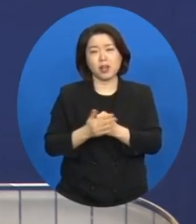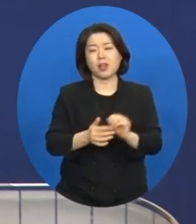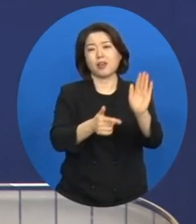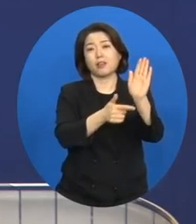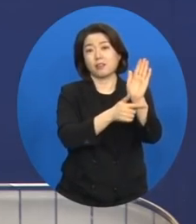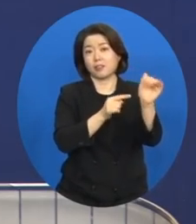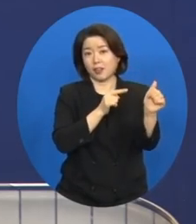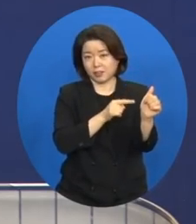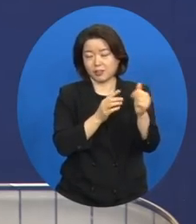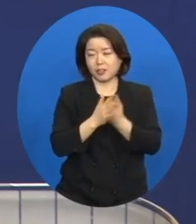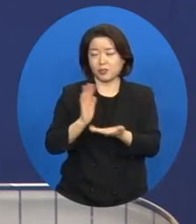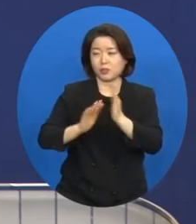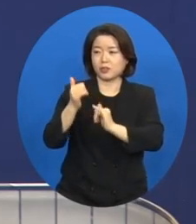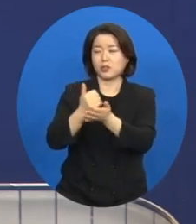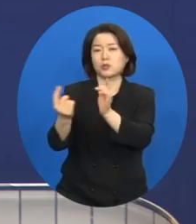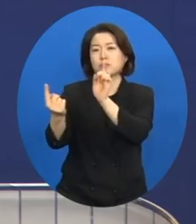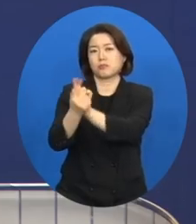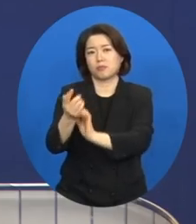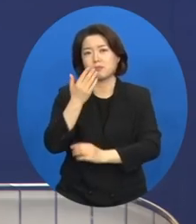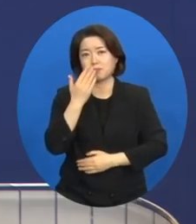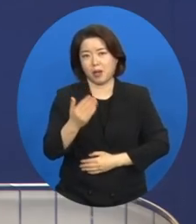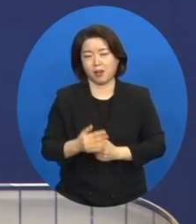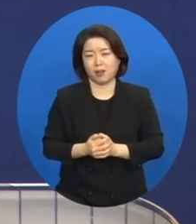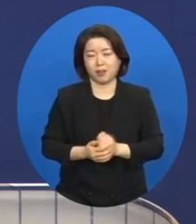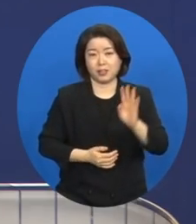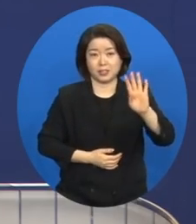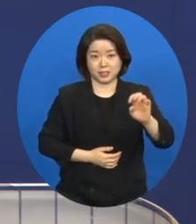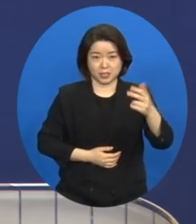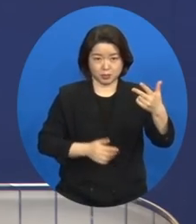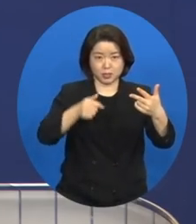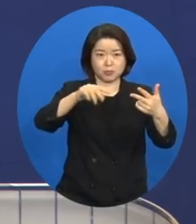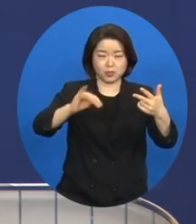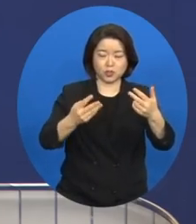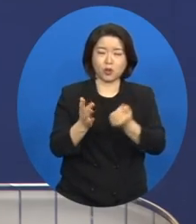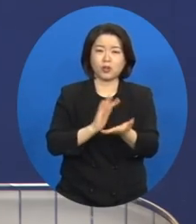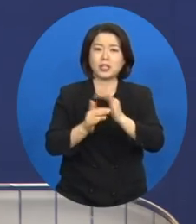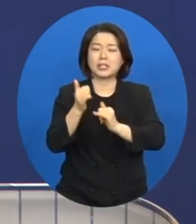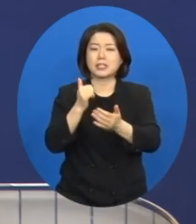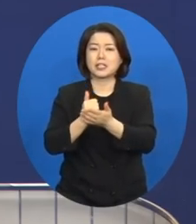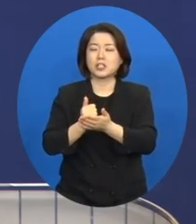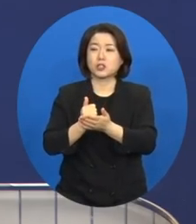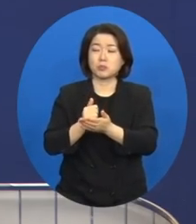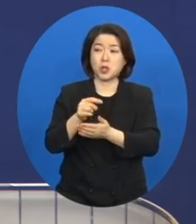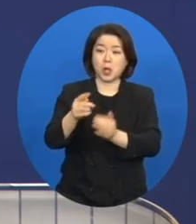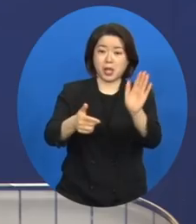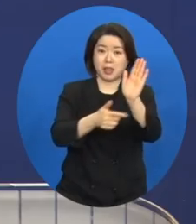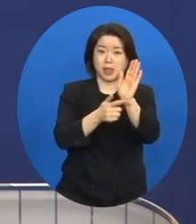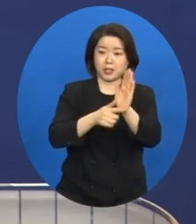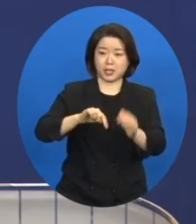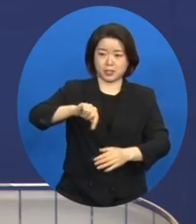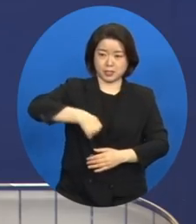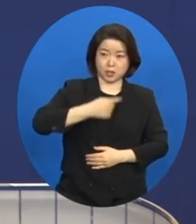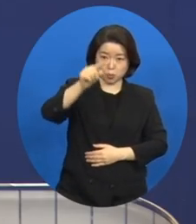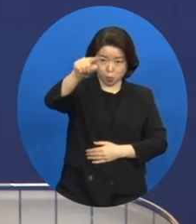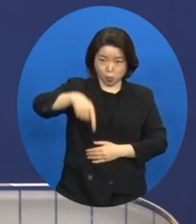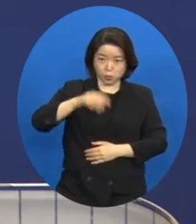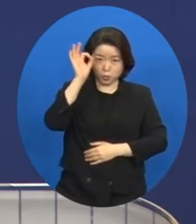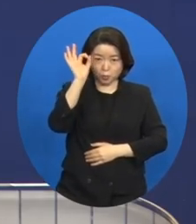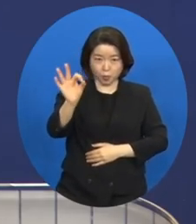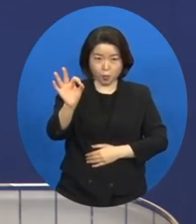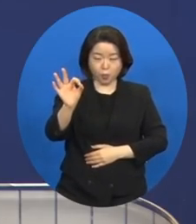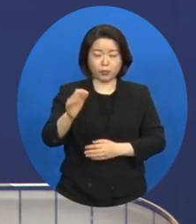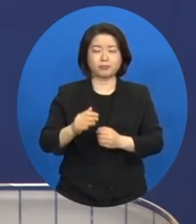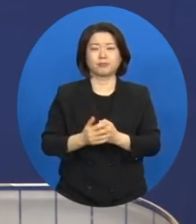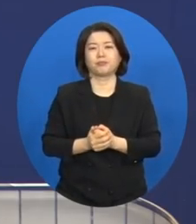나다네엘은 예수님을 만난 겁니다. 47절에 예수께서 나다네엘이 자기에게 오는 것을 보시고, 여러분